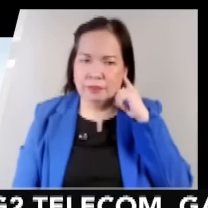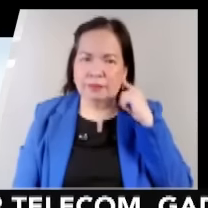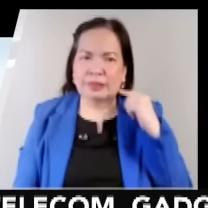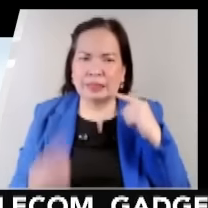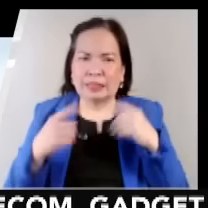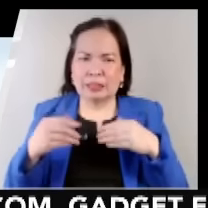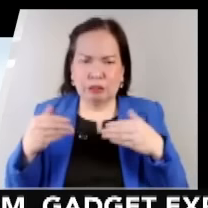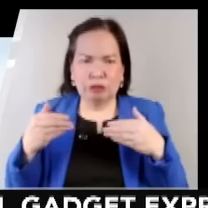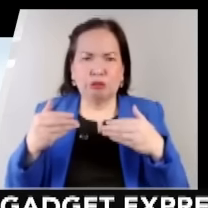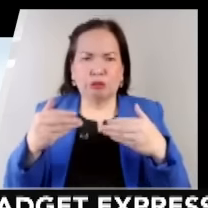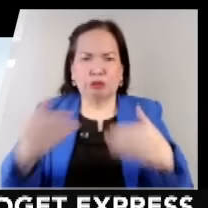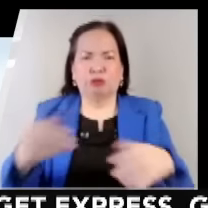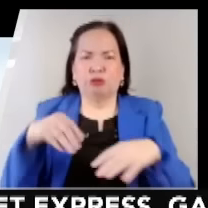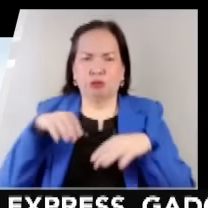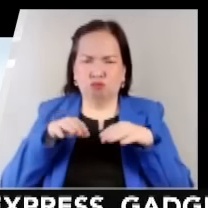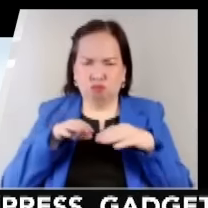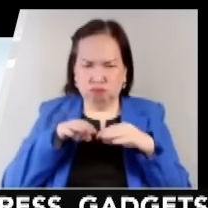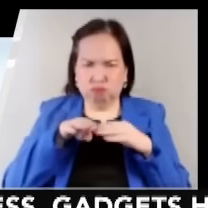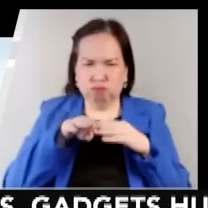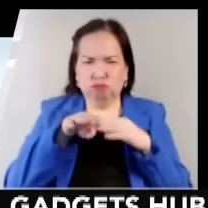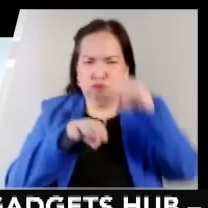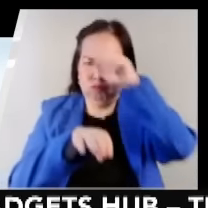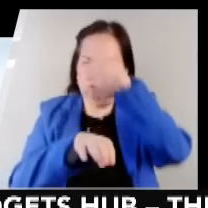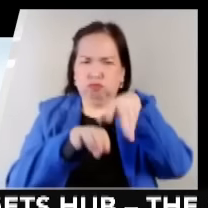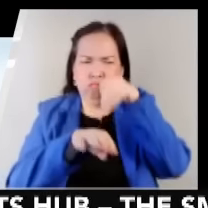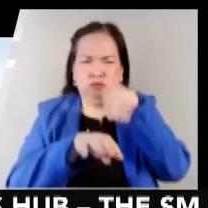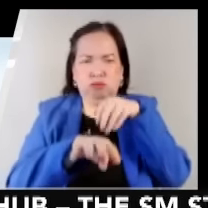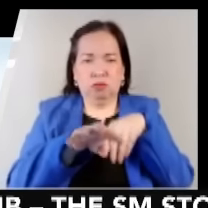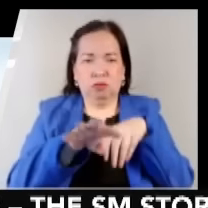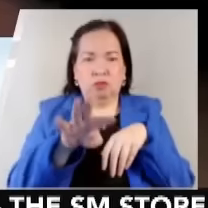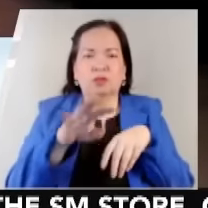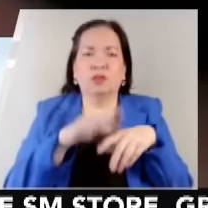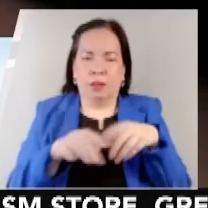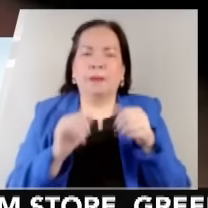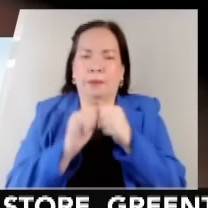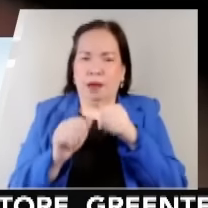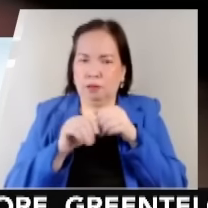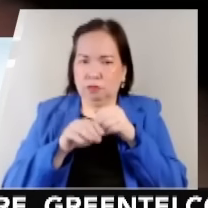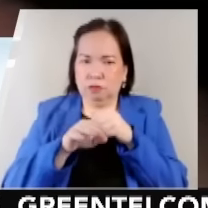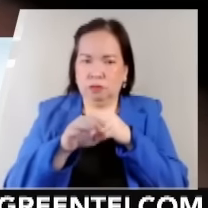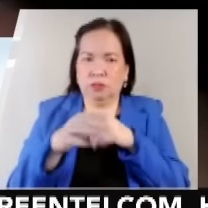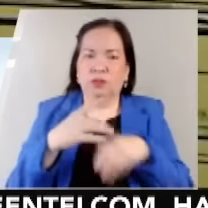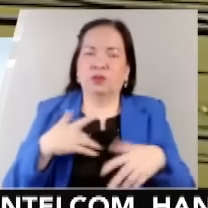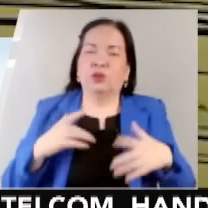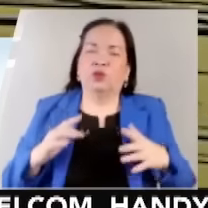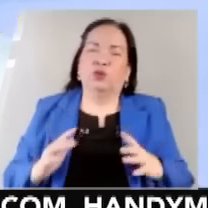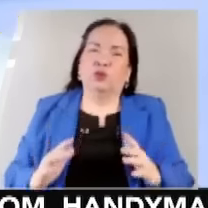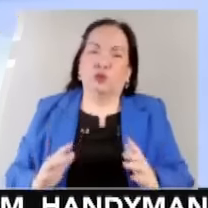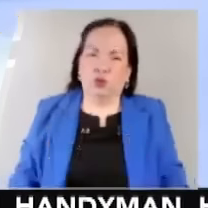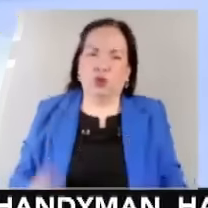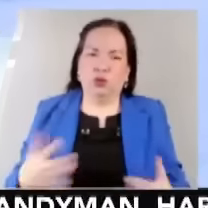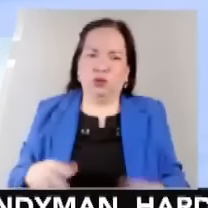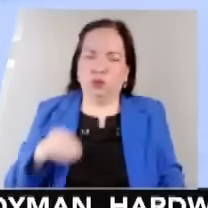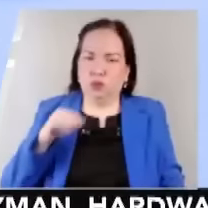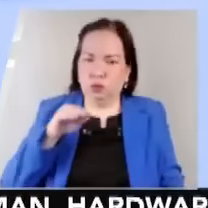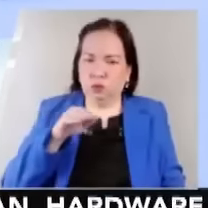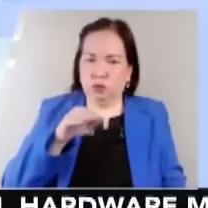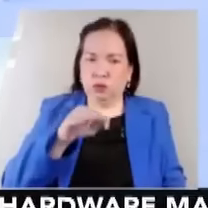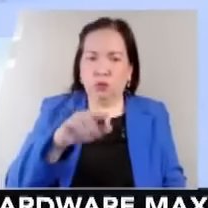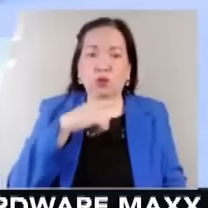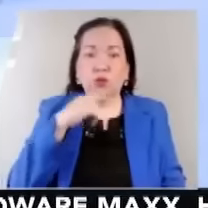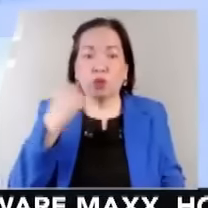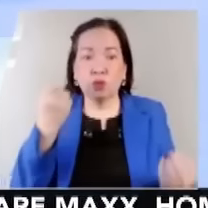go natakot ako ligtas silang nakadaan ang gaan sa pakiramdam nung nakatawid kami dahil maraming kalsada ngayon Lubog